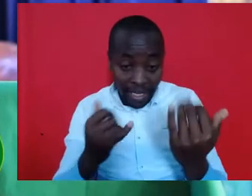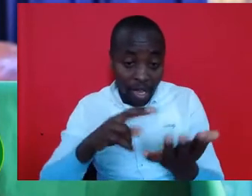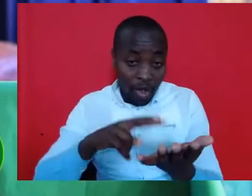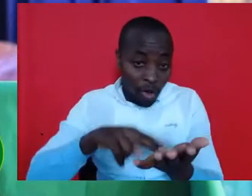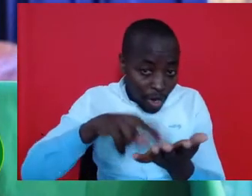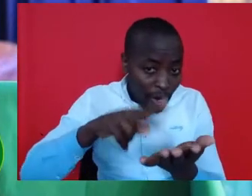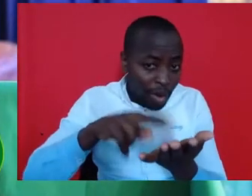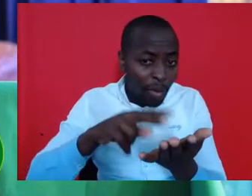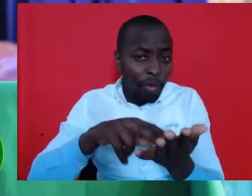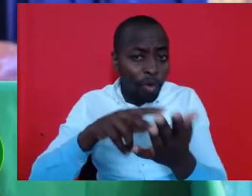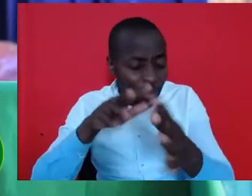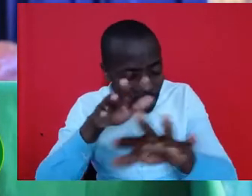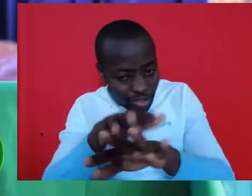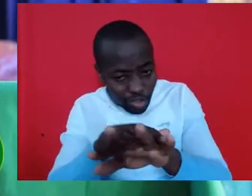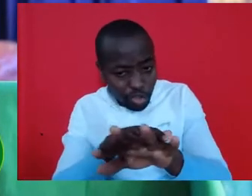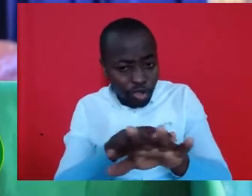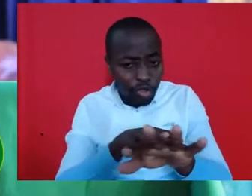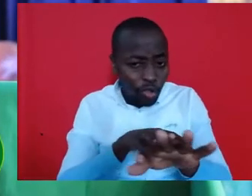nachechemea kidogo.